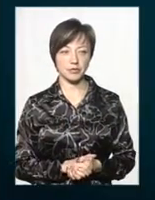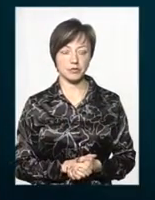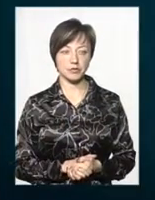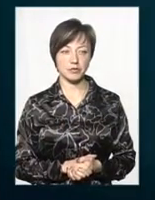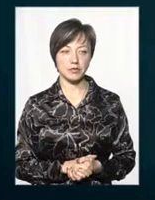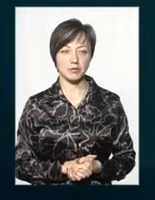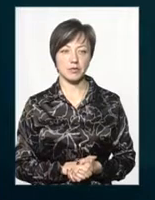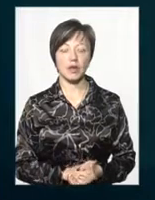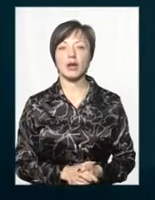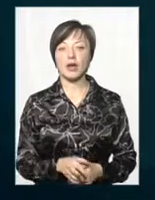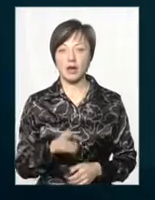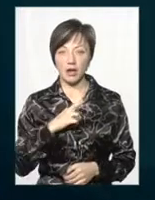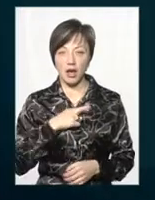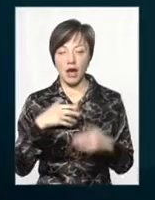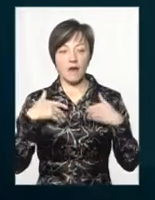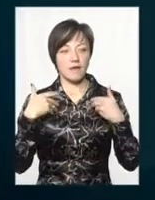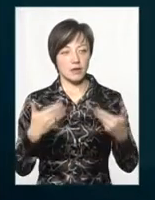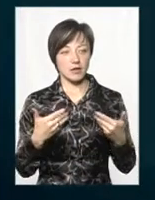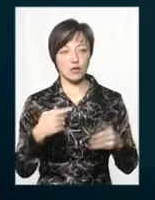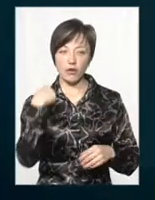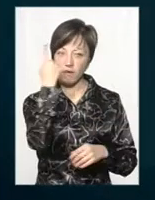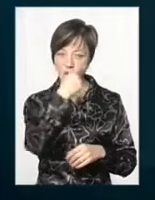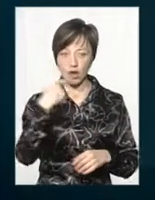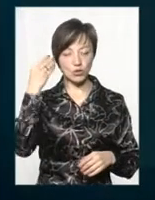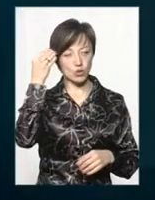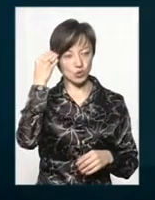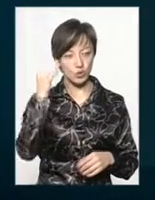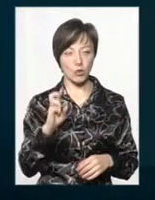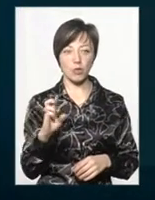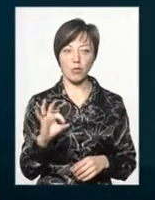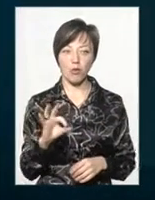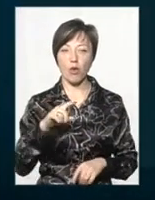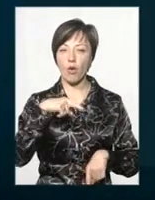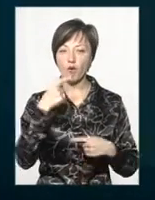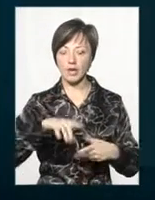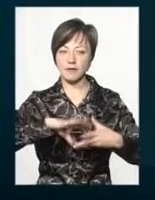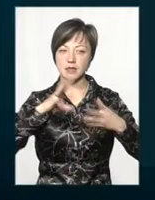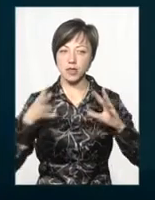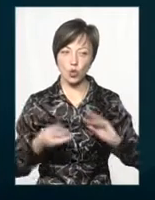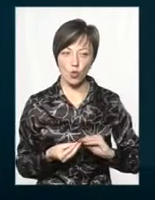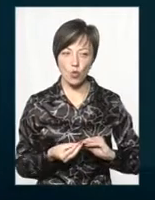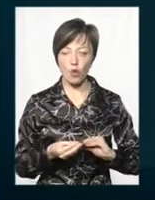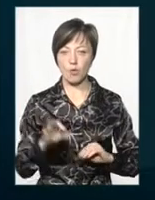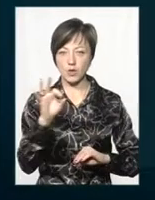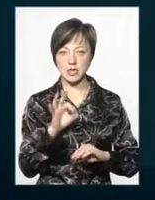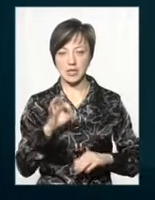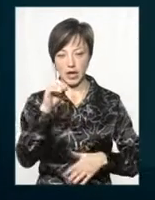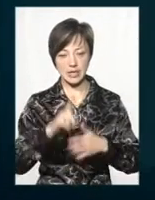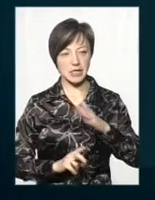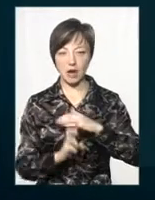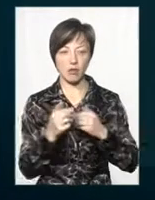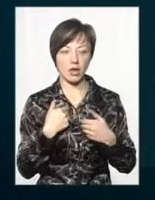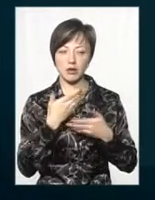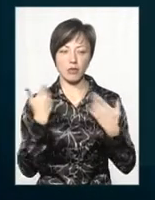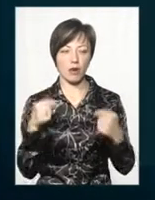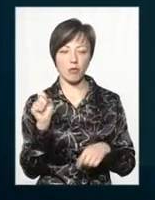Я висловлю лише свою власну думку, адже говорити в цілому за церкву я не маю таких